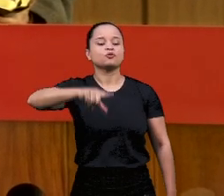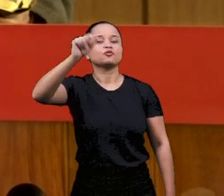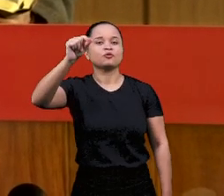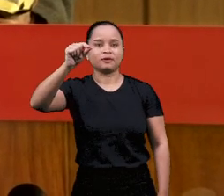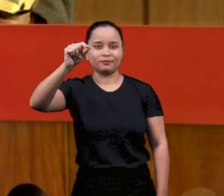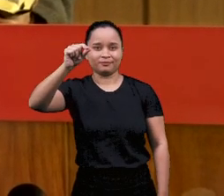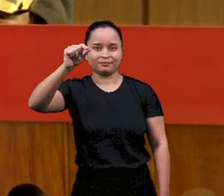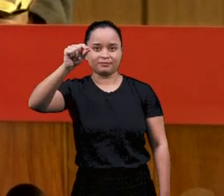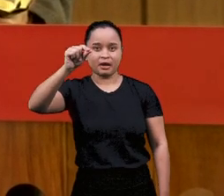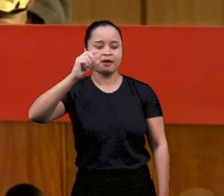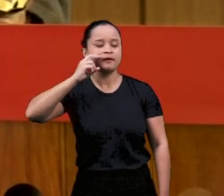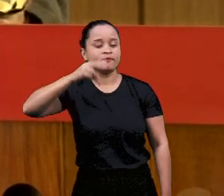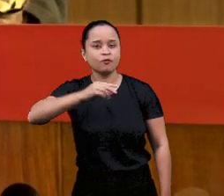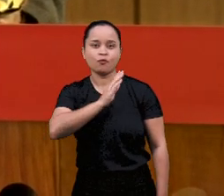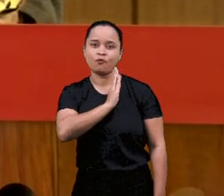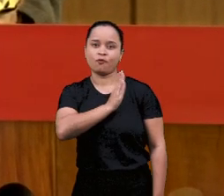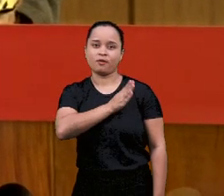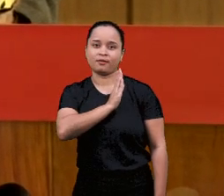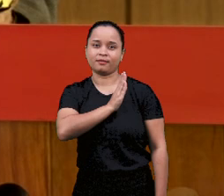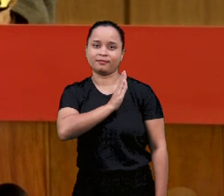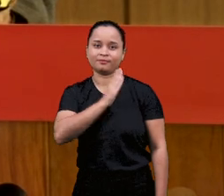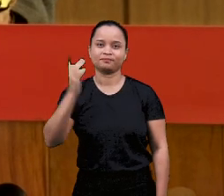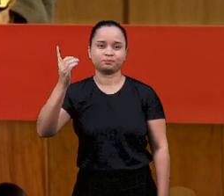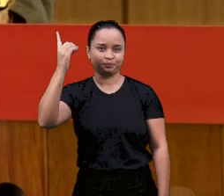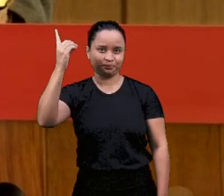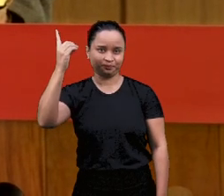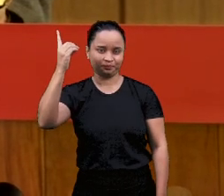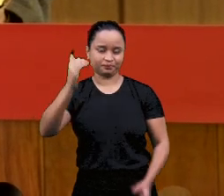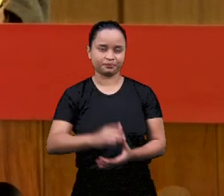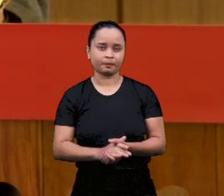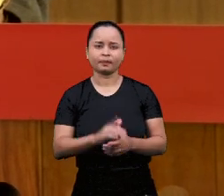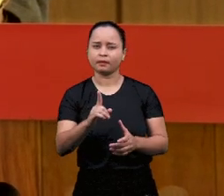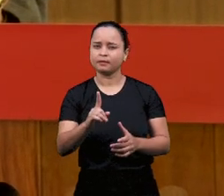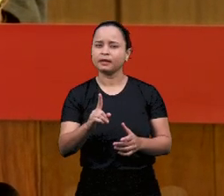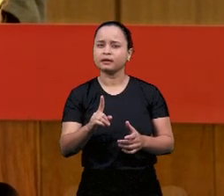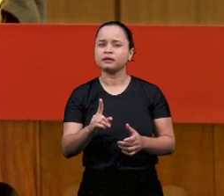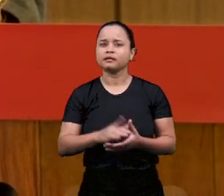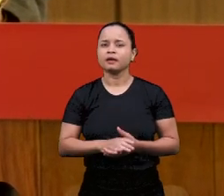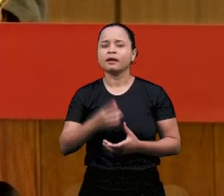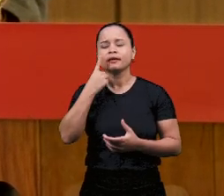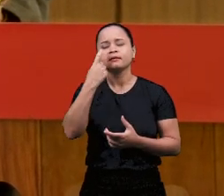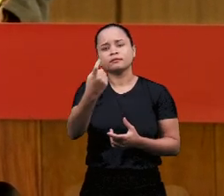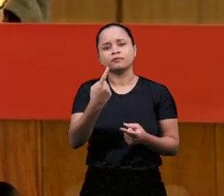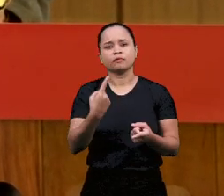est notable parce que l'œuvre de Saül, dans le caractère prophétique,